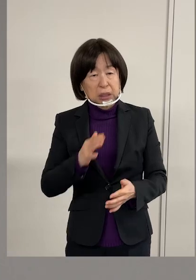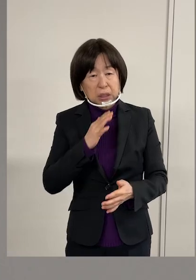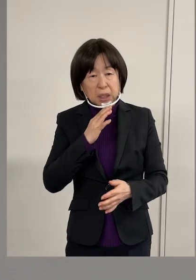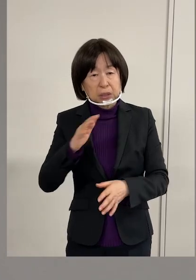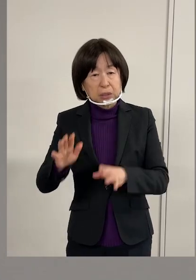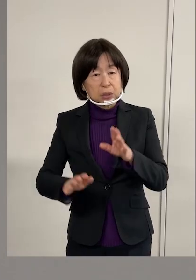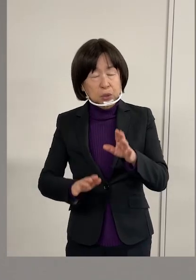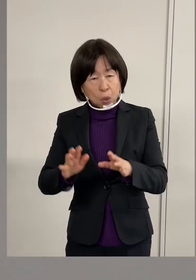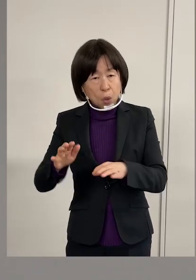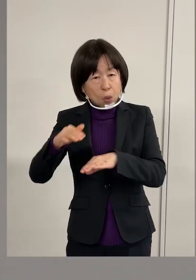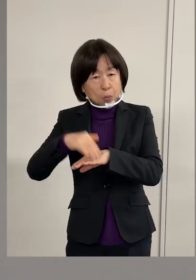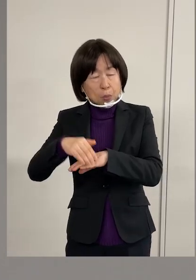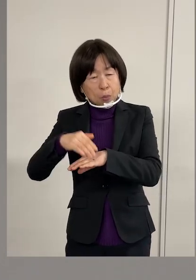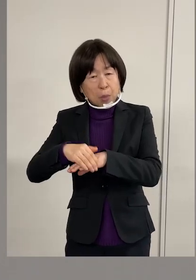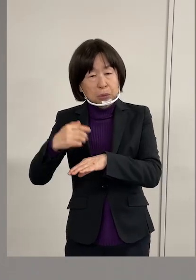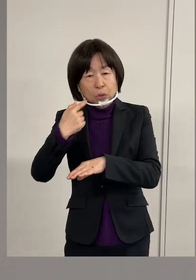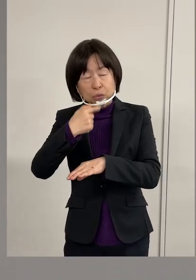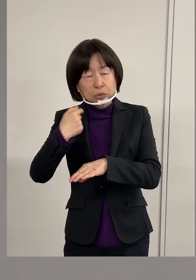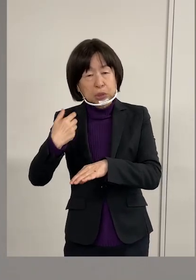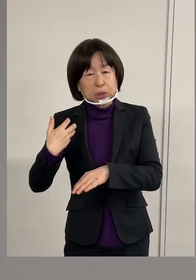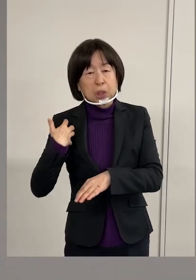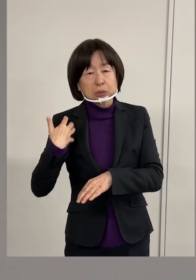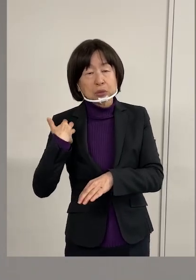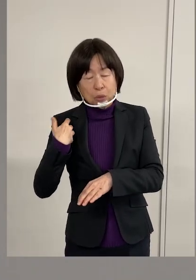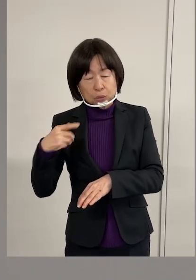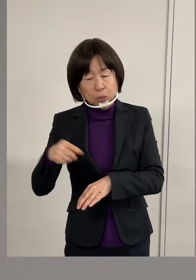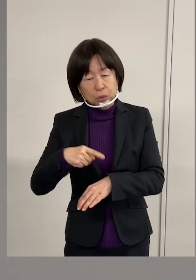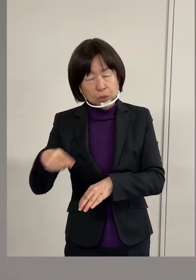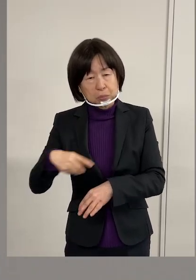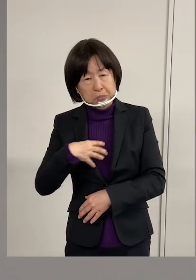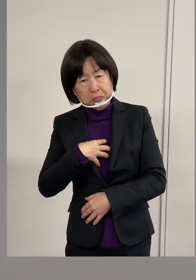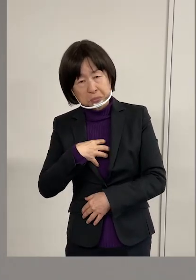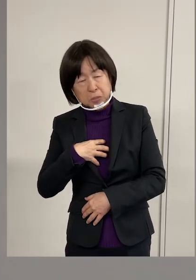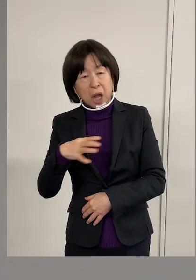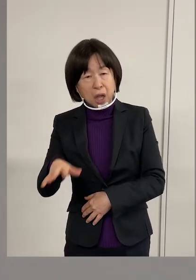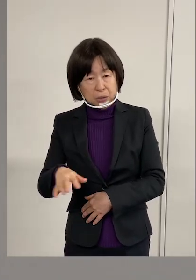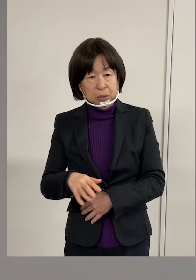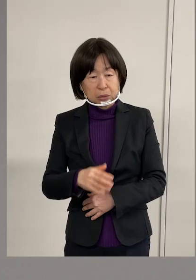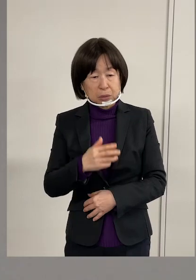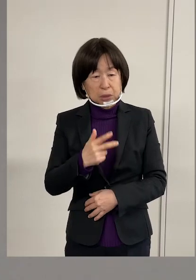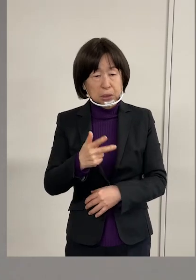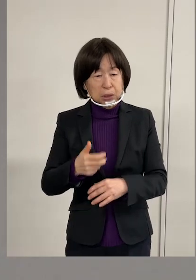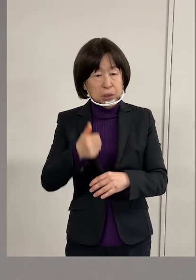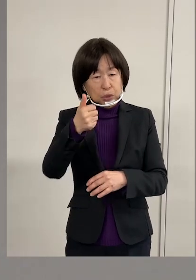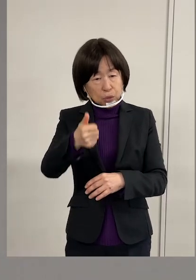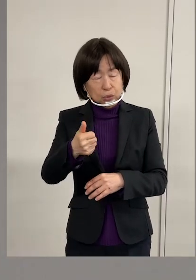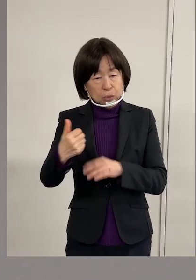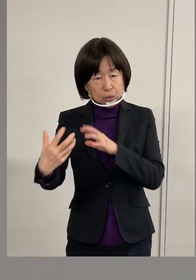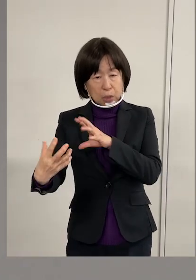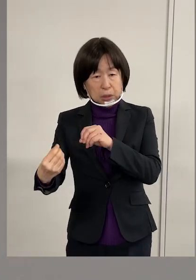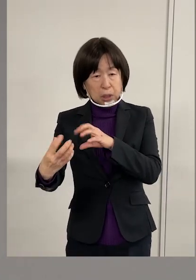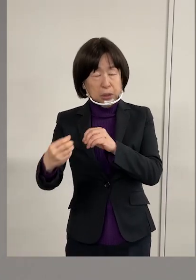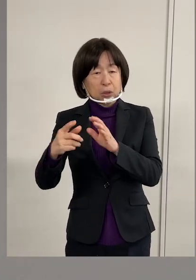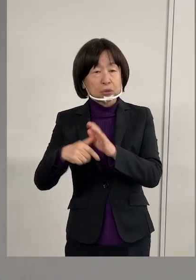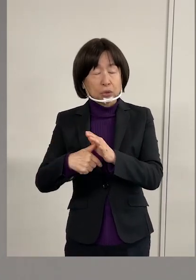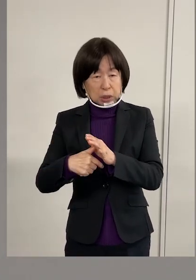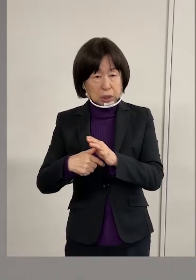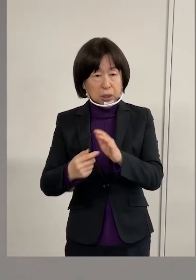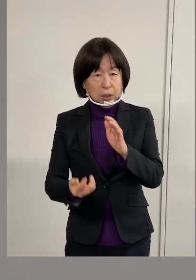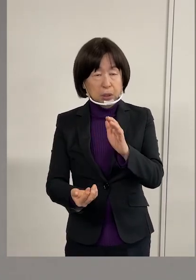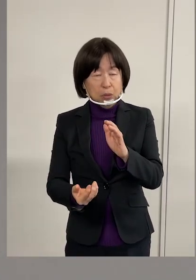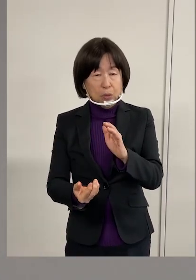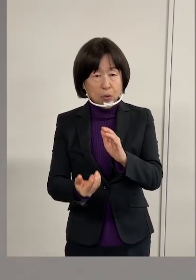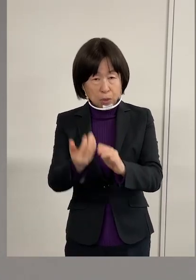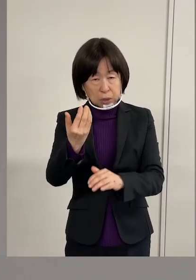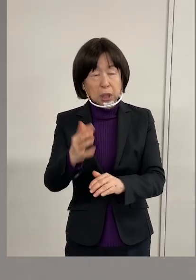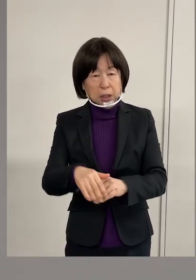けれども、でこの前の市長と語る会でもそのような話が出たというふうに聞いているんですけれども、そのあたり新しい